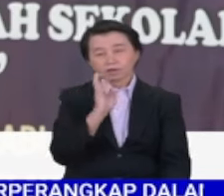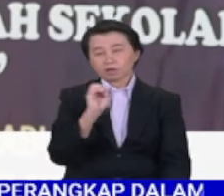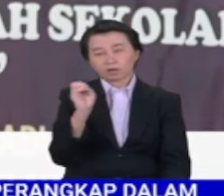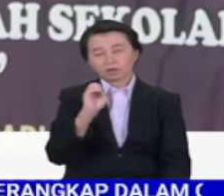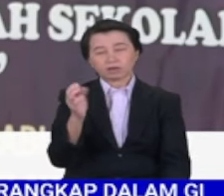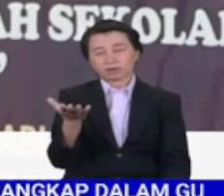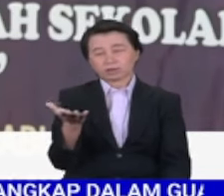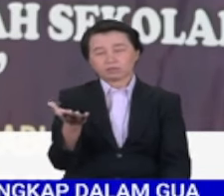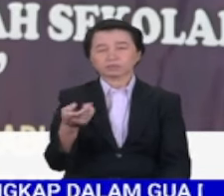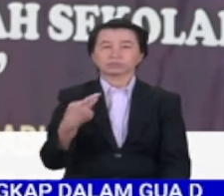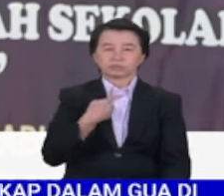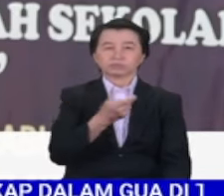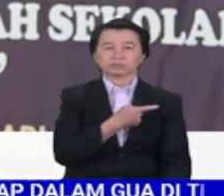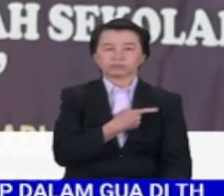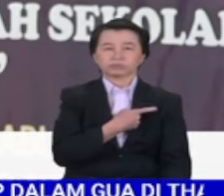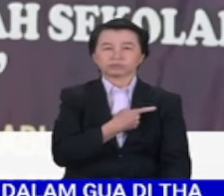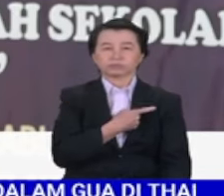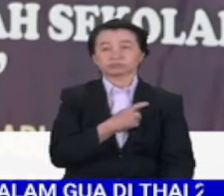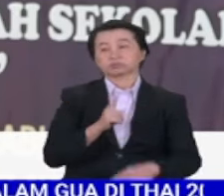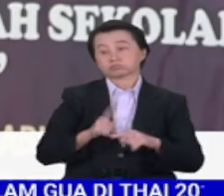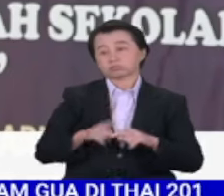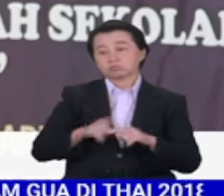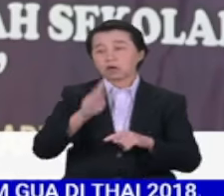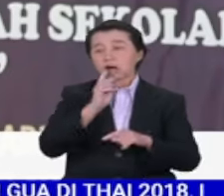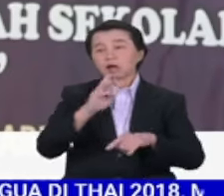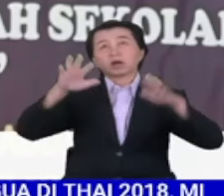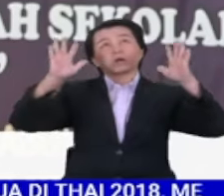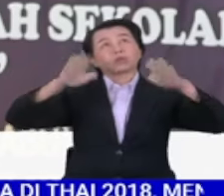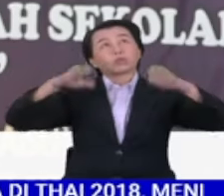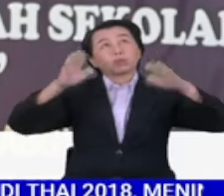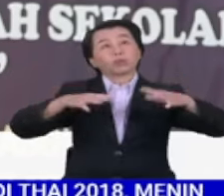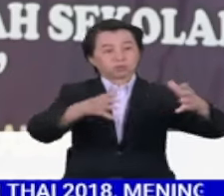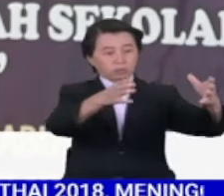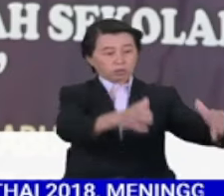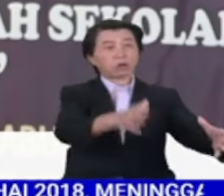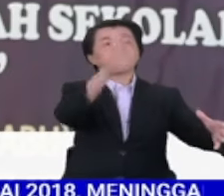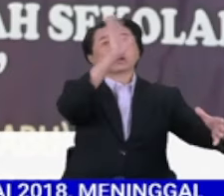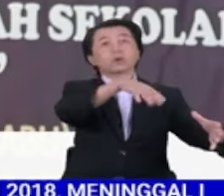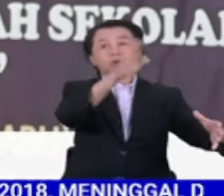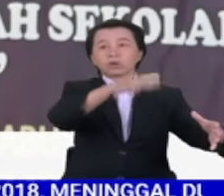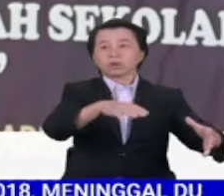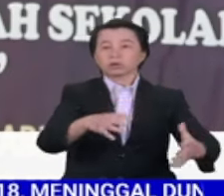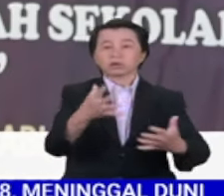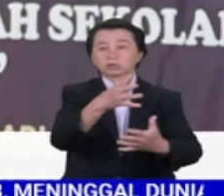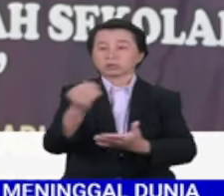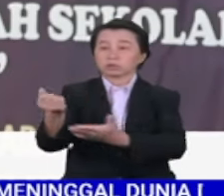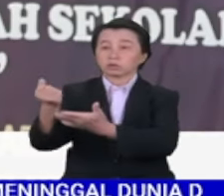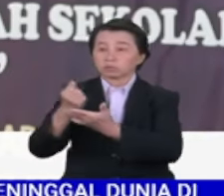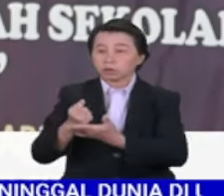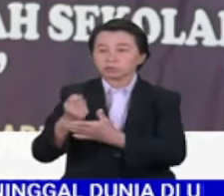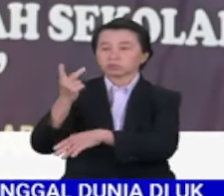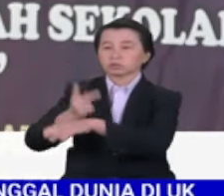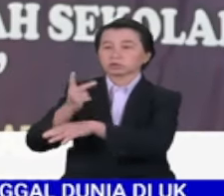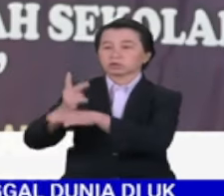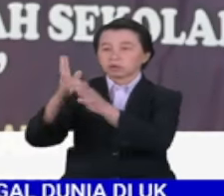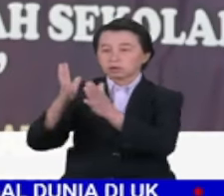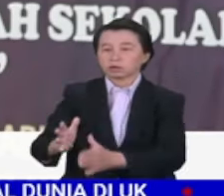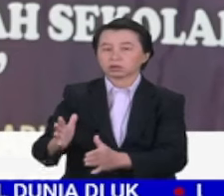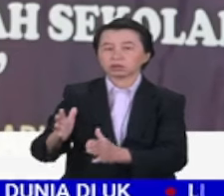kami hanya bergantung dengan air hujan dan bantuan PH kontrak